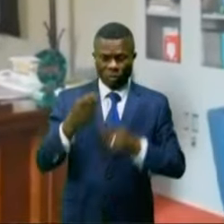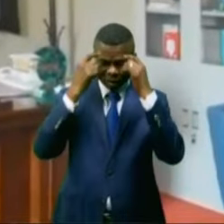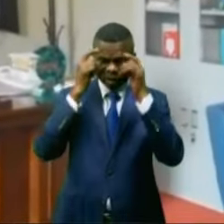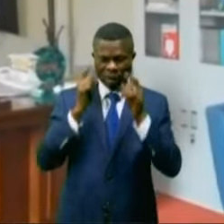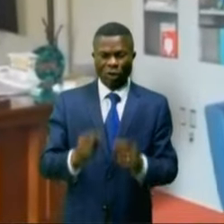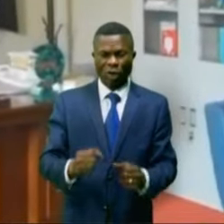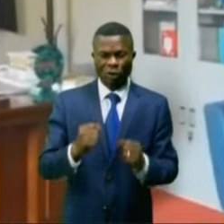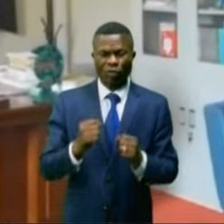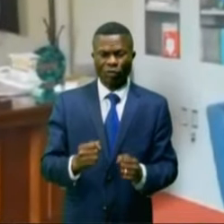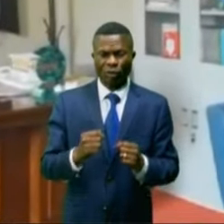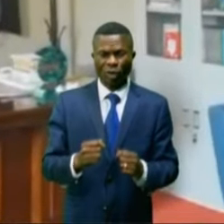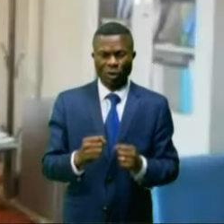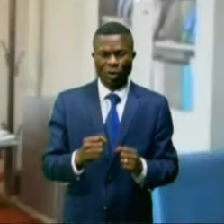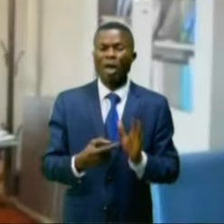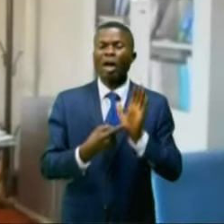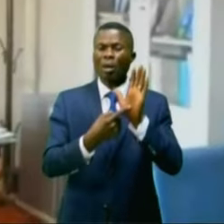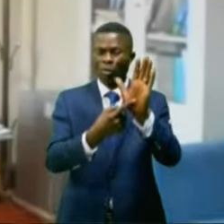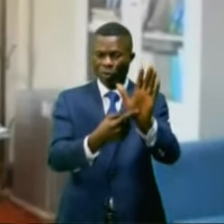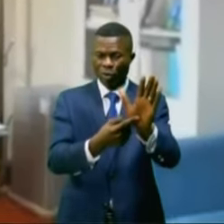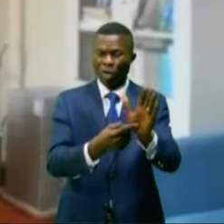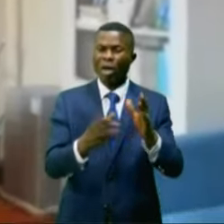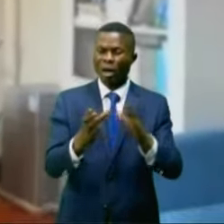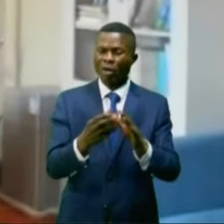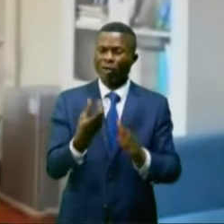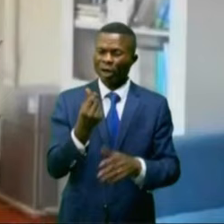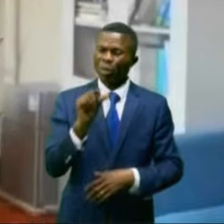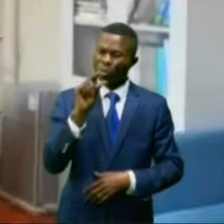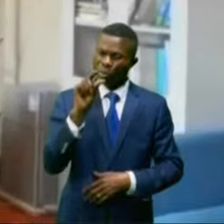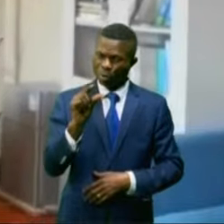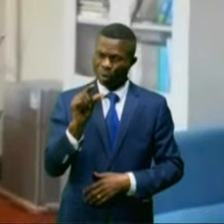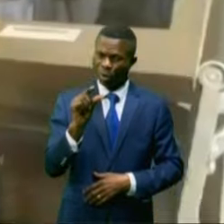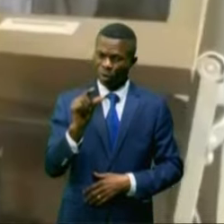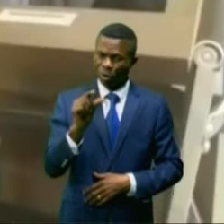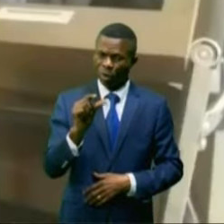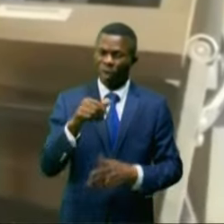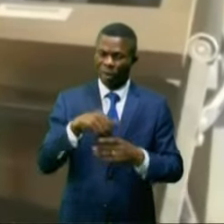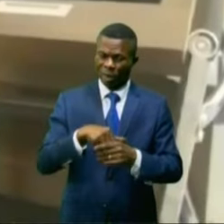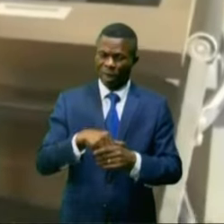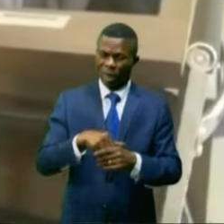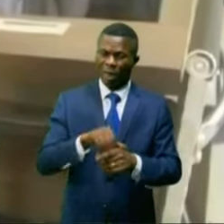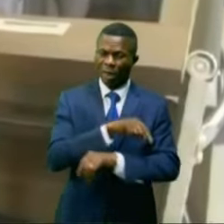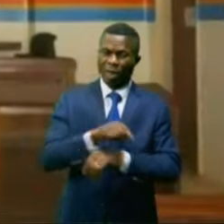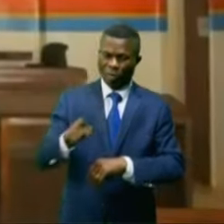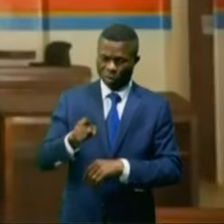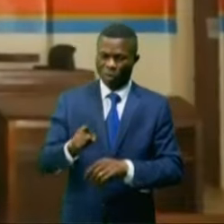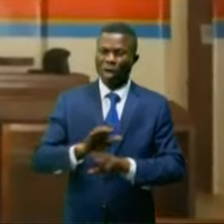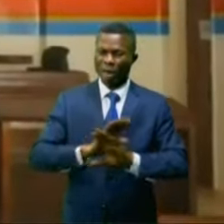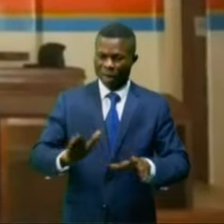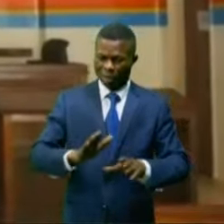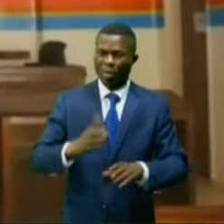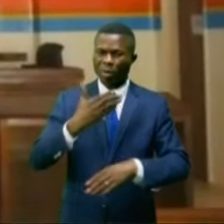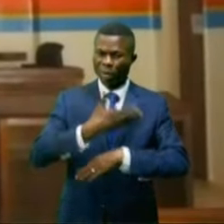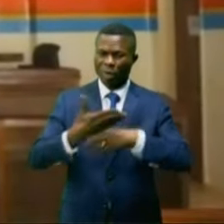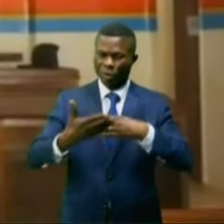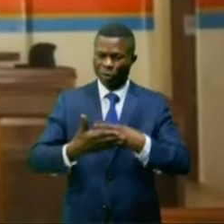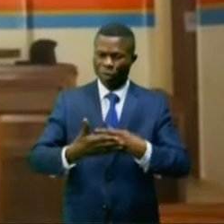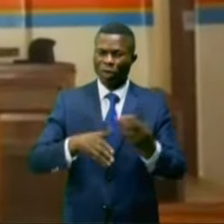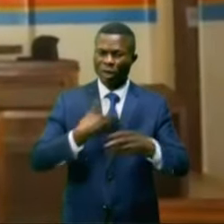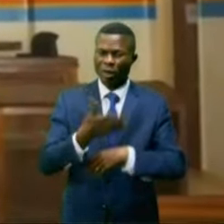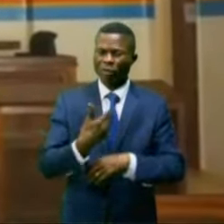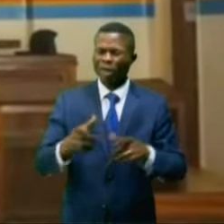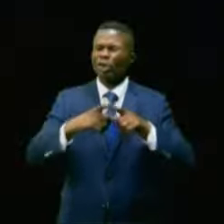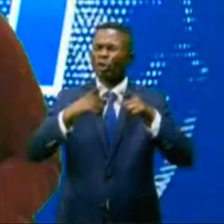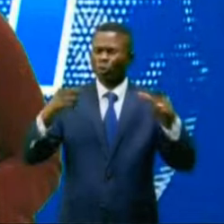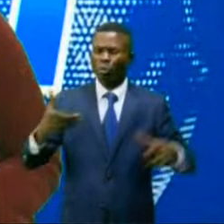s'assumer et à démontrer qu'avec les moyens minimes, on peut réaliser des grandes choses.